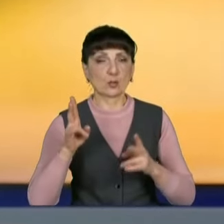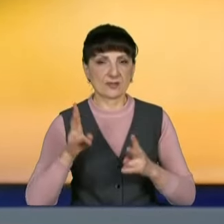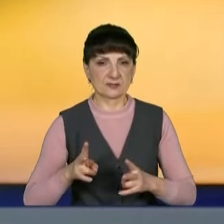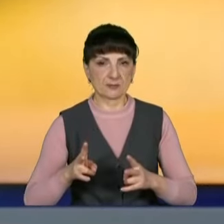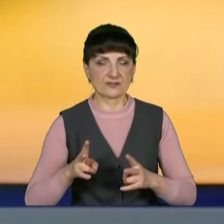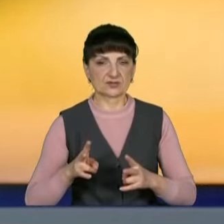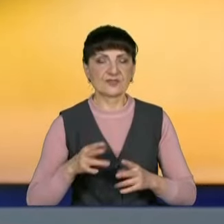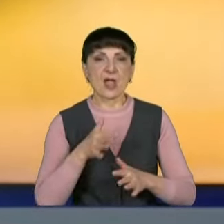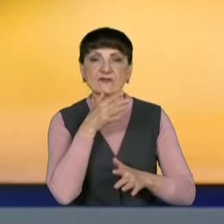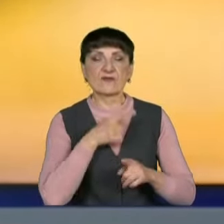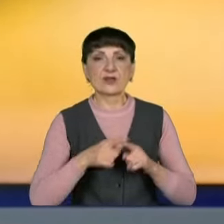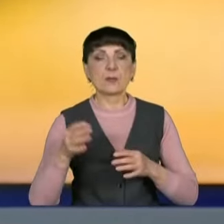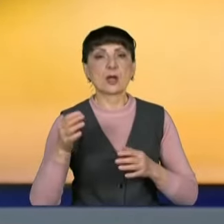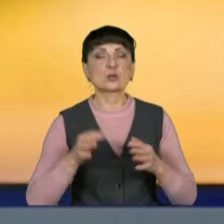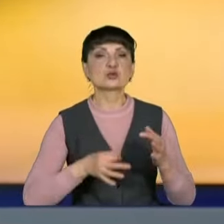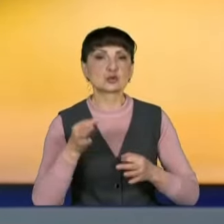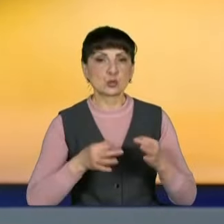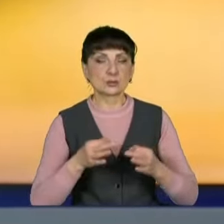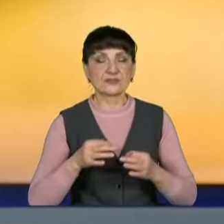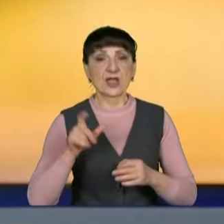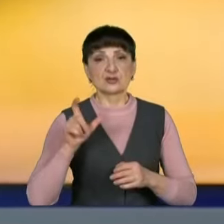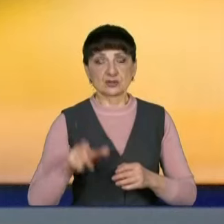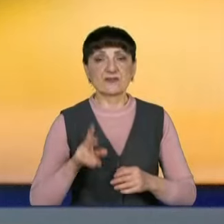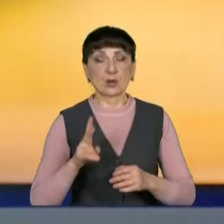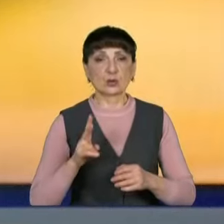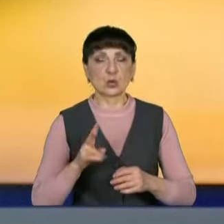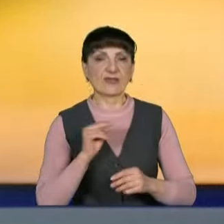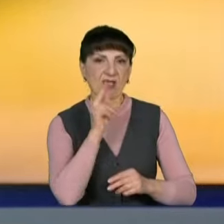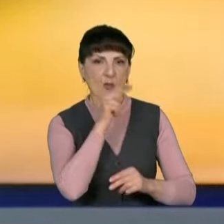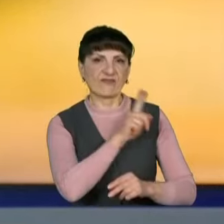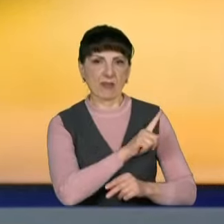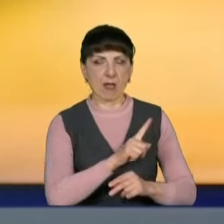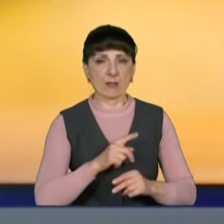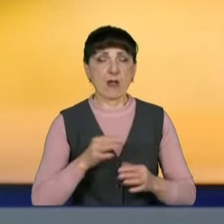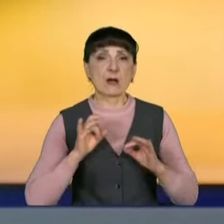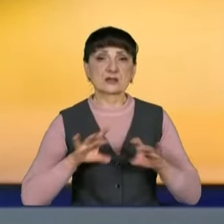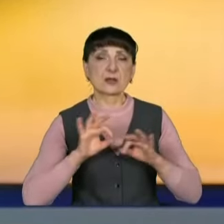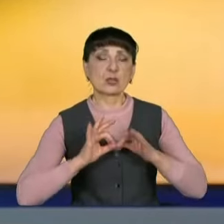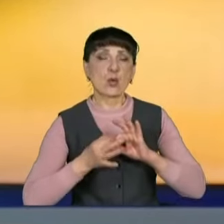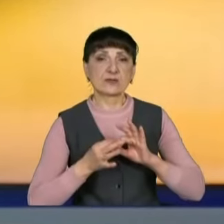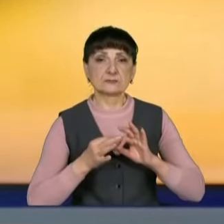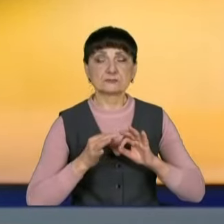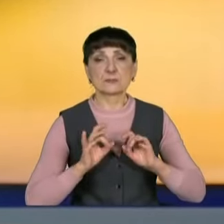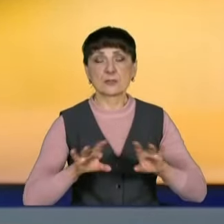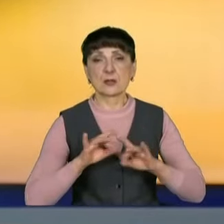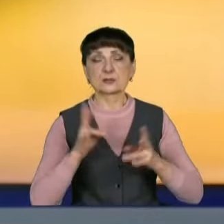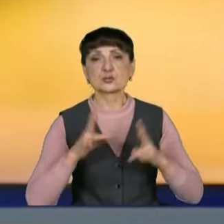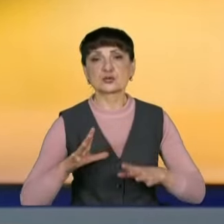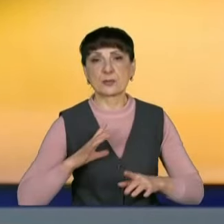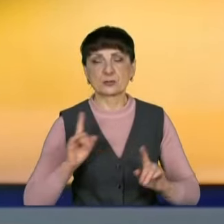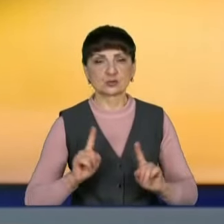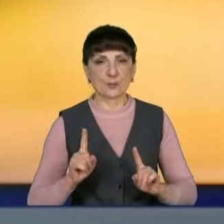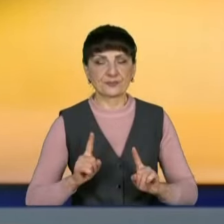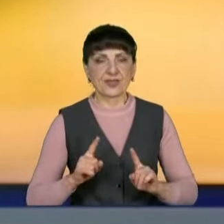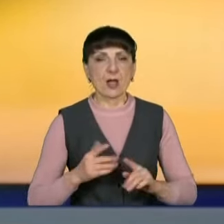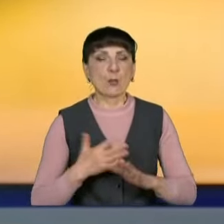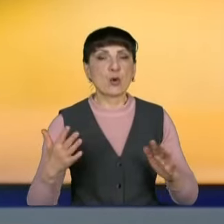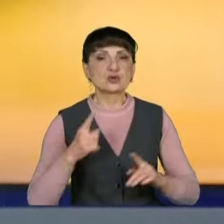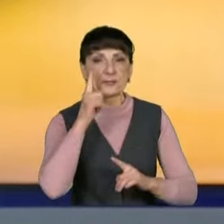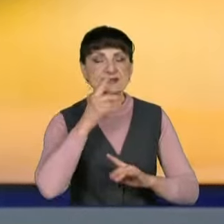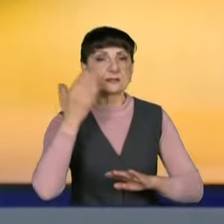Берекалиулы. Во время очередного слушания потерпевший и обвиняемый рассказали новые подробности инцидента. Напомню, больше